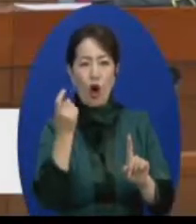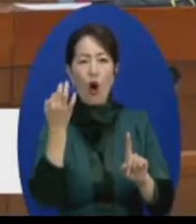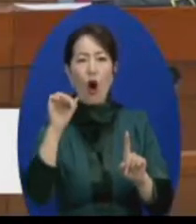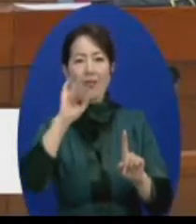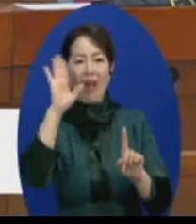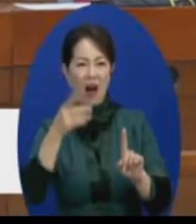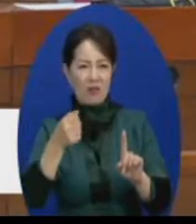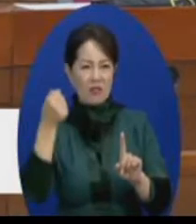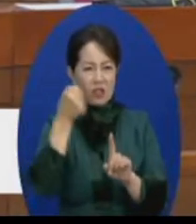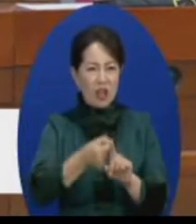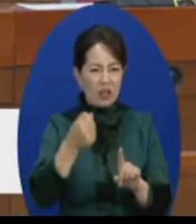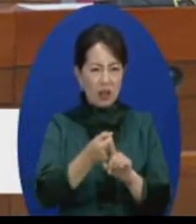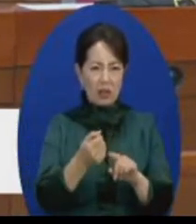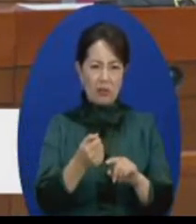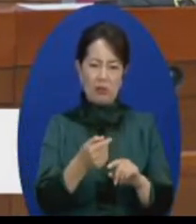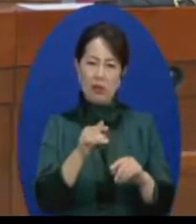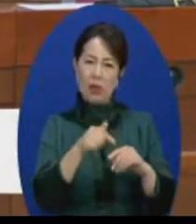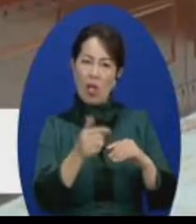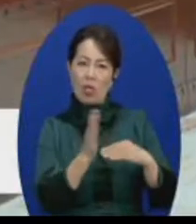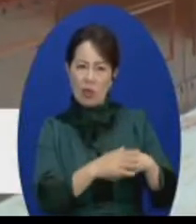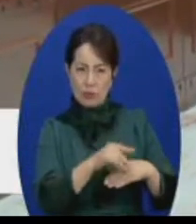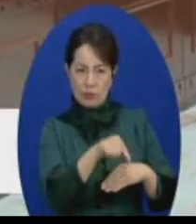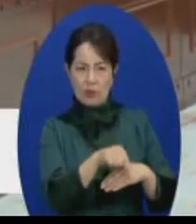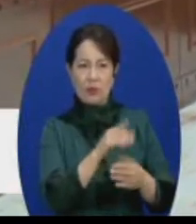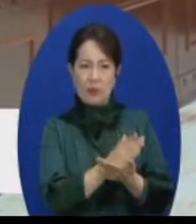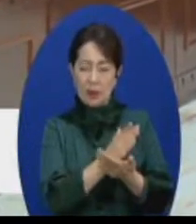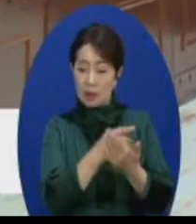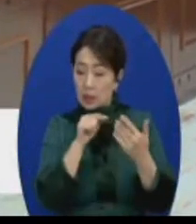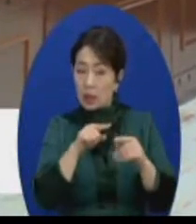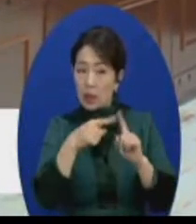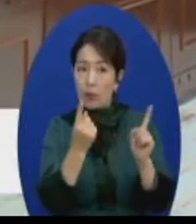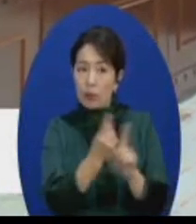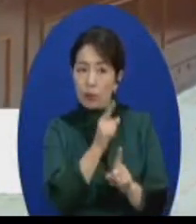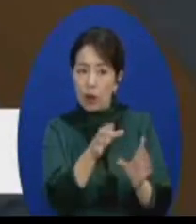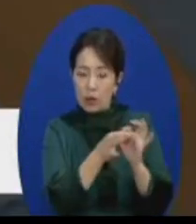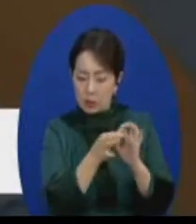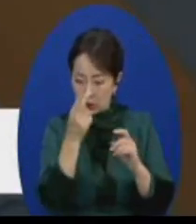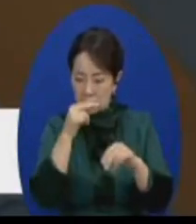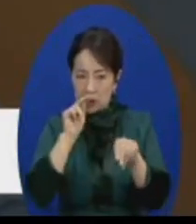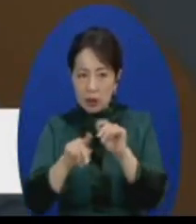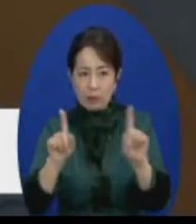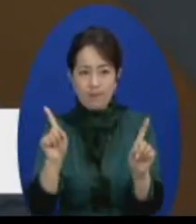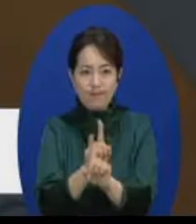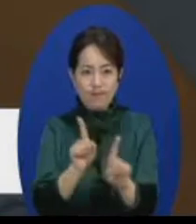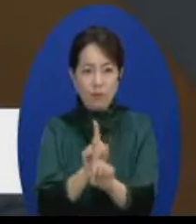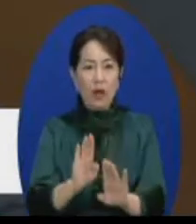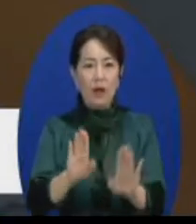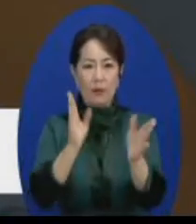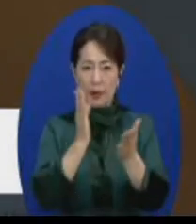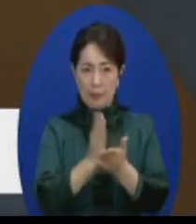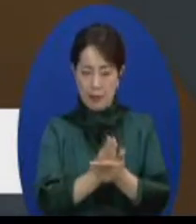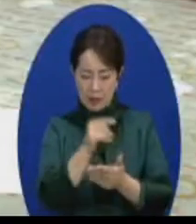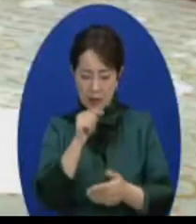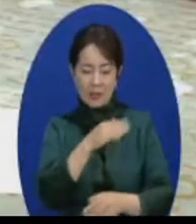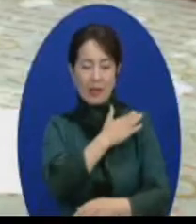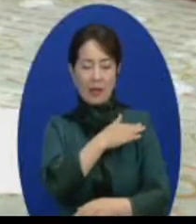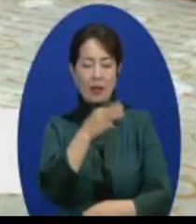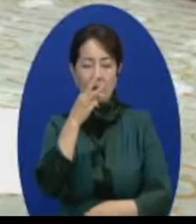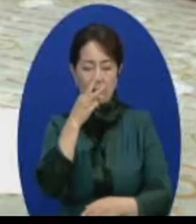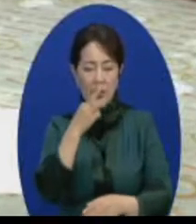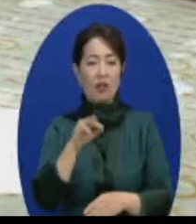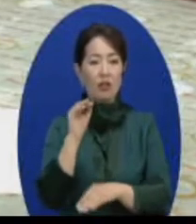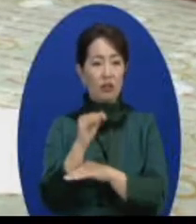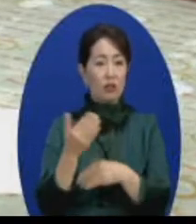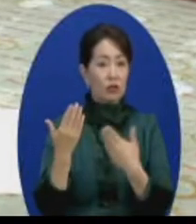эцгийн хэрцээгээр залуу амь насыг нь бүрлэсэн ба тухайн гэмт хэргийн мөрдөн шалгах ажиллагаа үргэлж хийж байгаа гэдгийг цагдаагийн эрхийн газрын